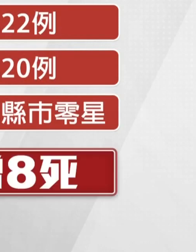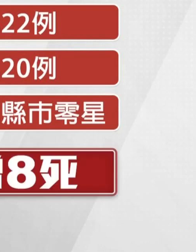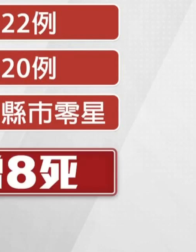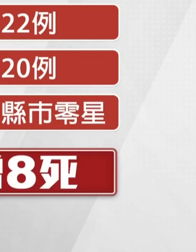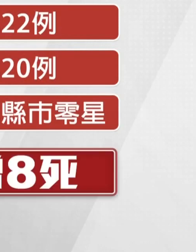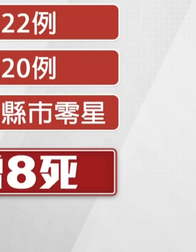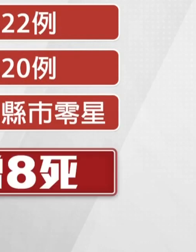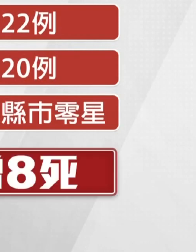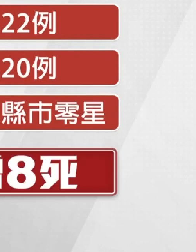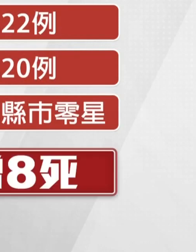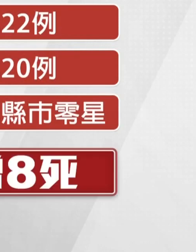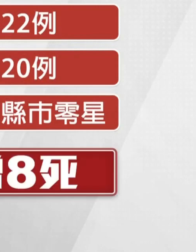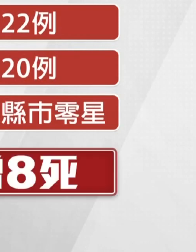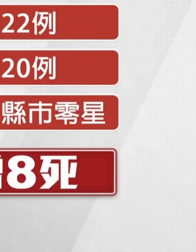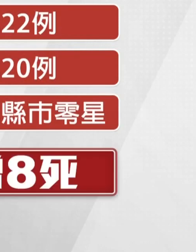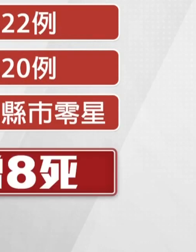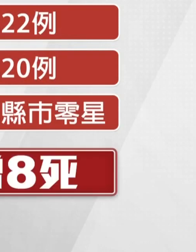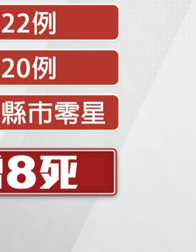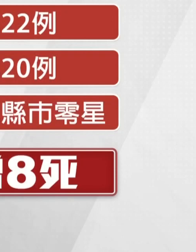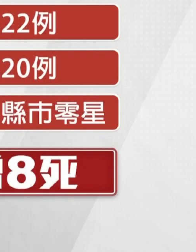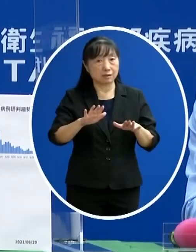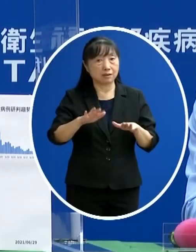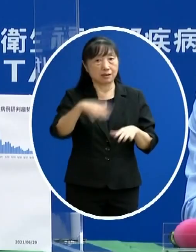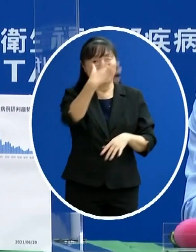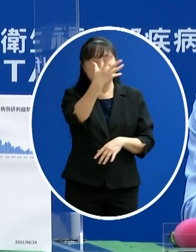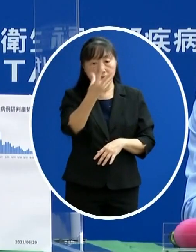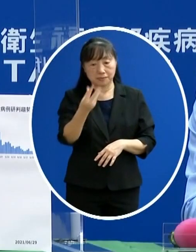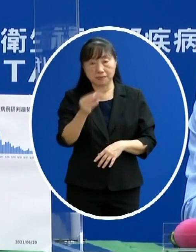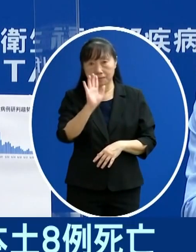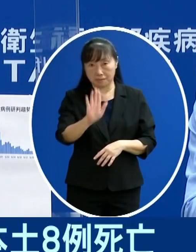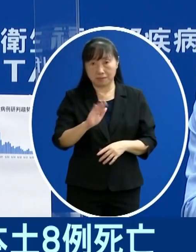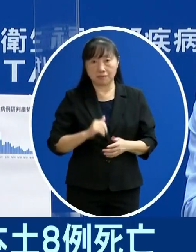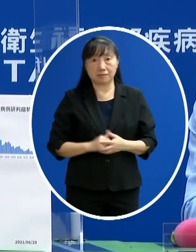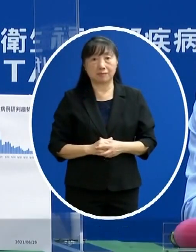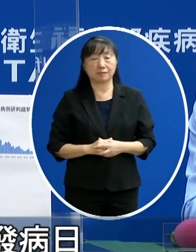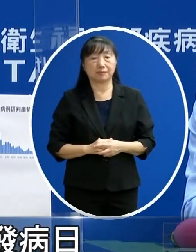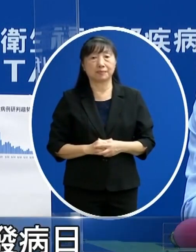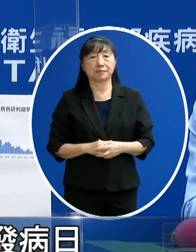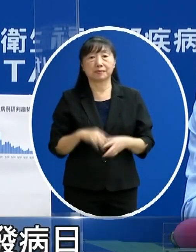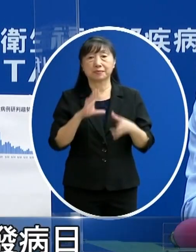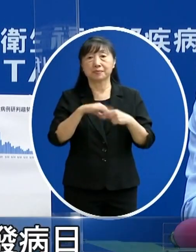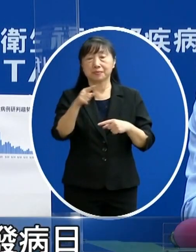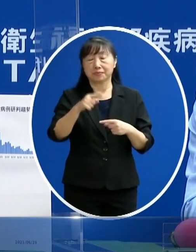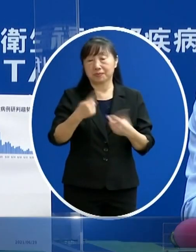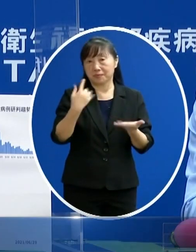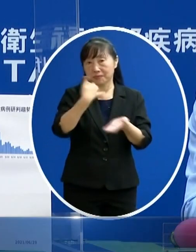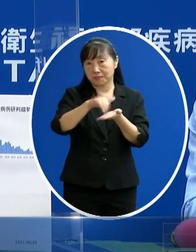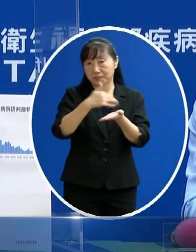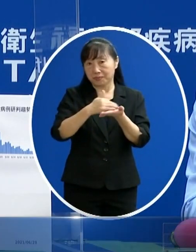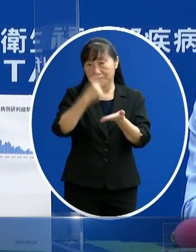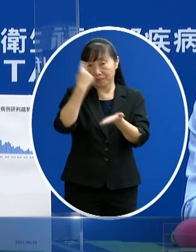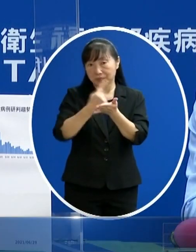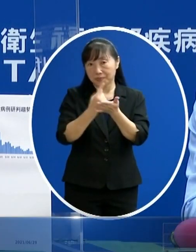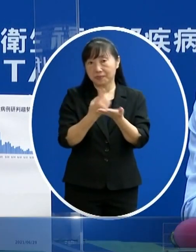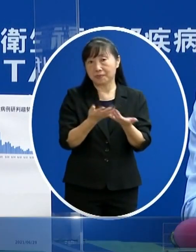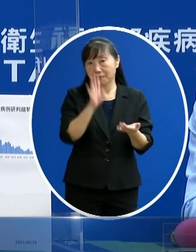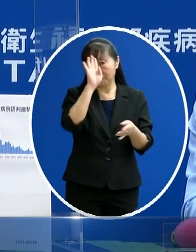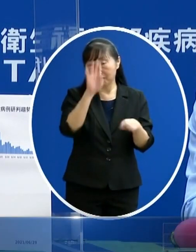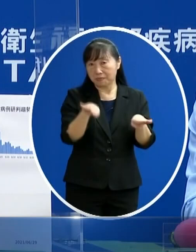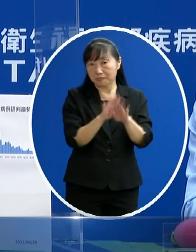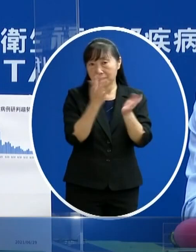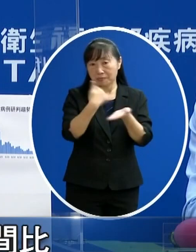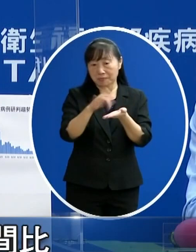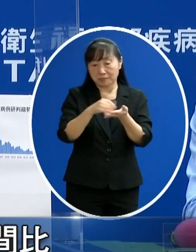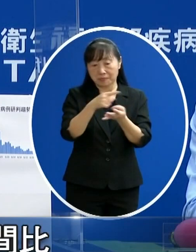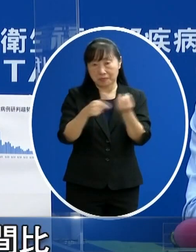亡，确诊数创下三级警戒以来最低。 不管从我们的裁剪日、研判日，或是发病日，这样来看